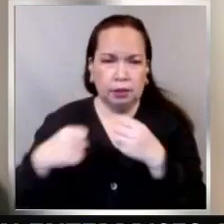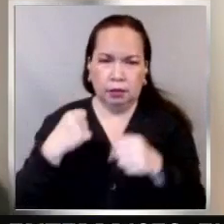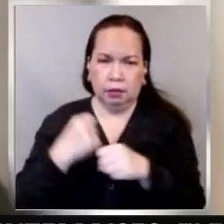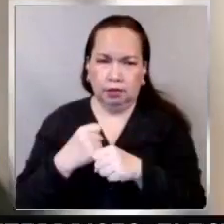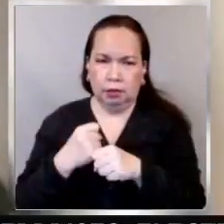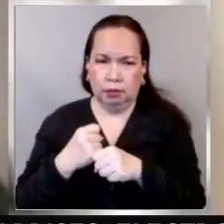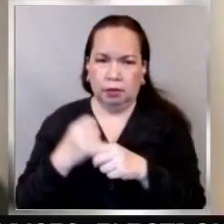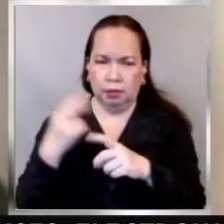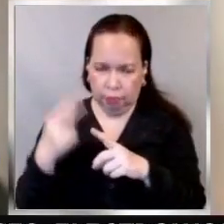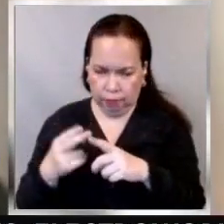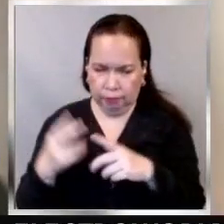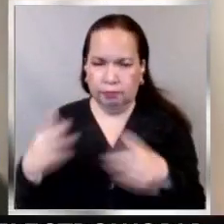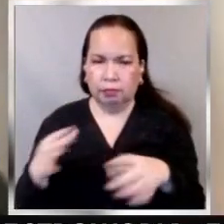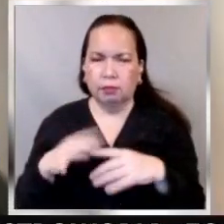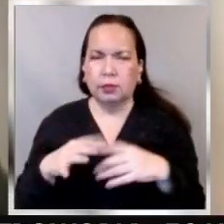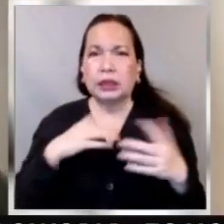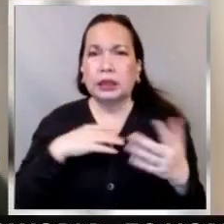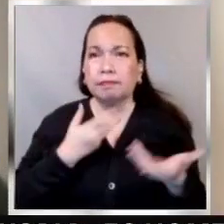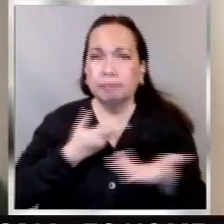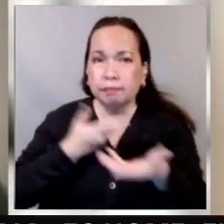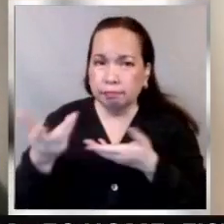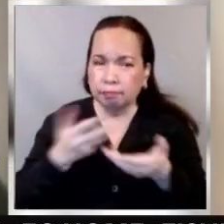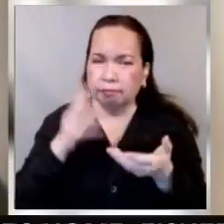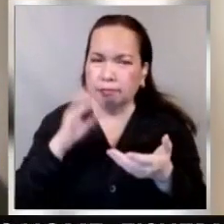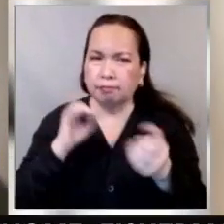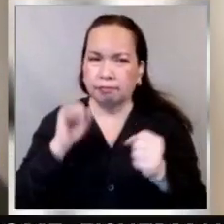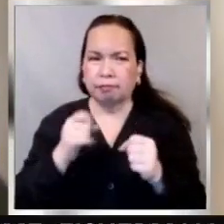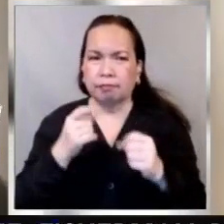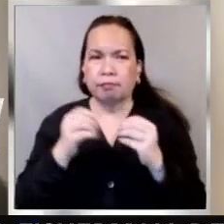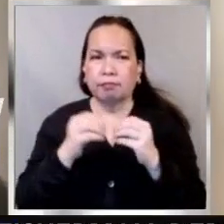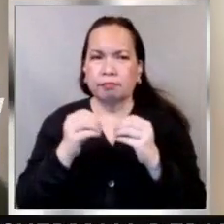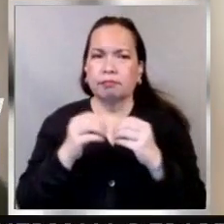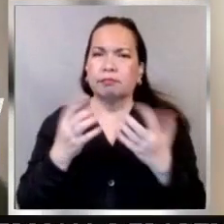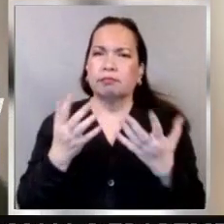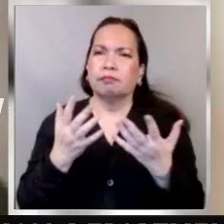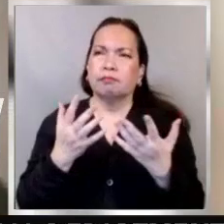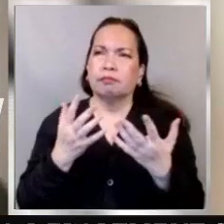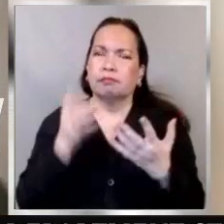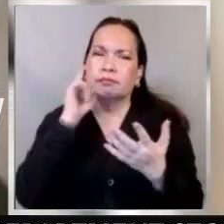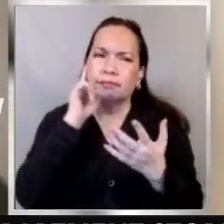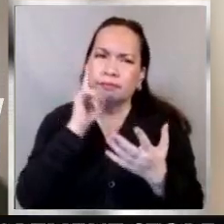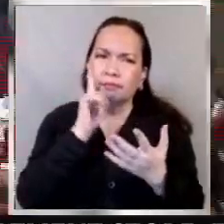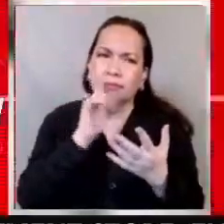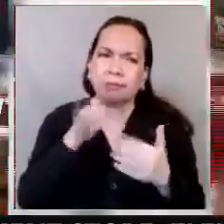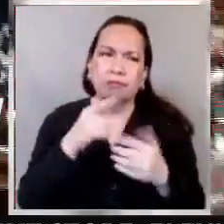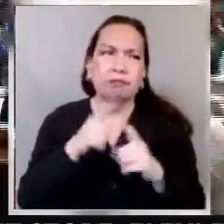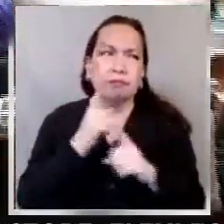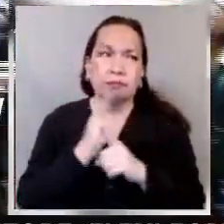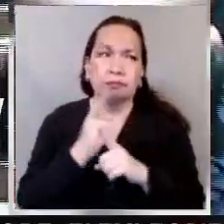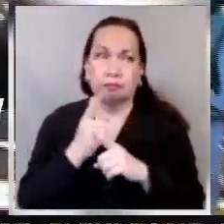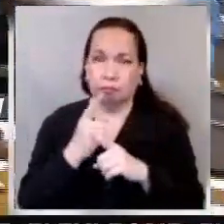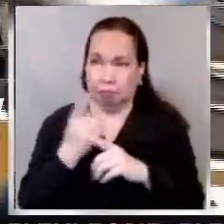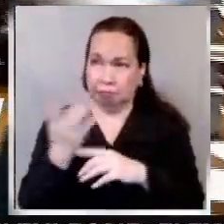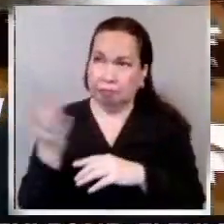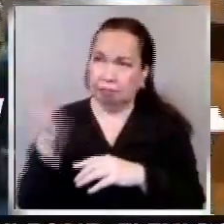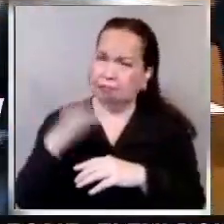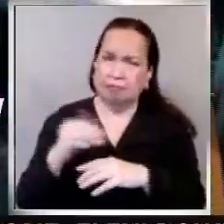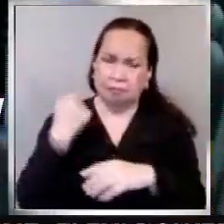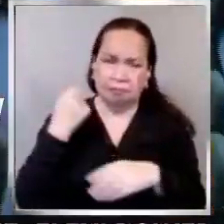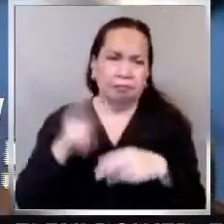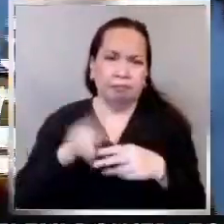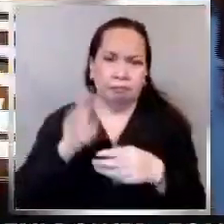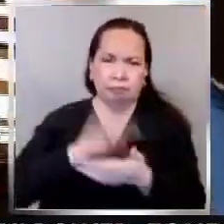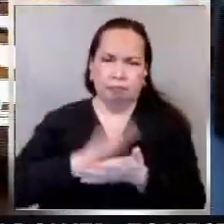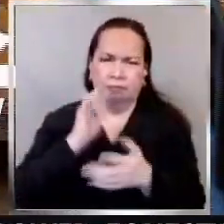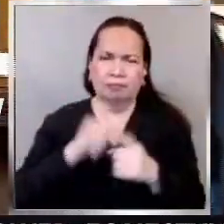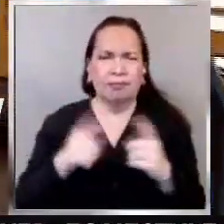with them and see how we can make our operations more efficient. No? End of the day, ayaw talaga natin mag-increase. Para makasabay sa pagtaas